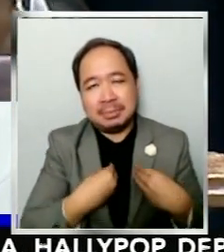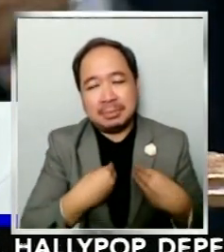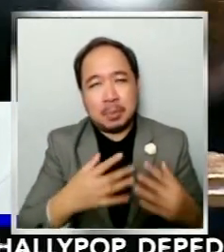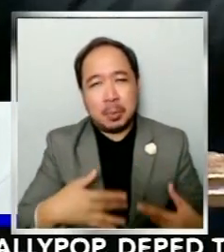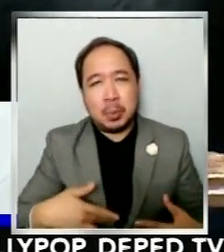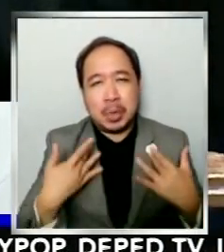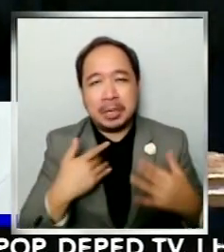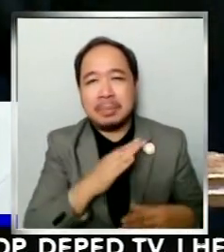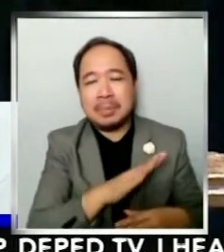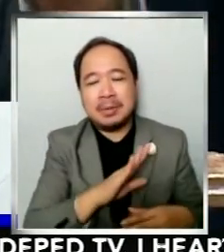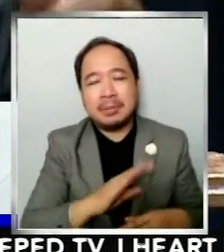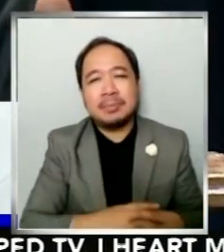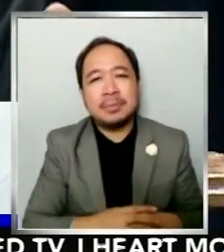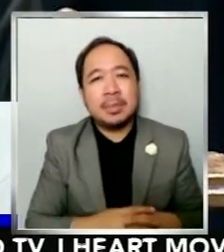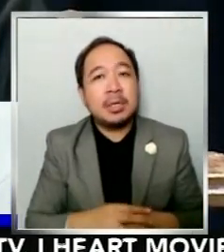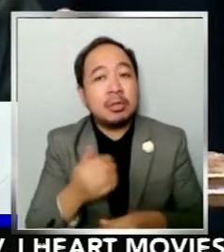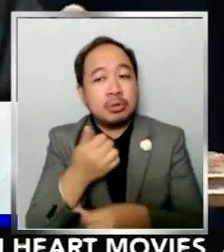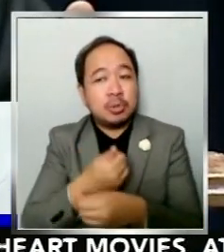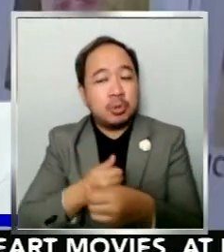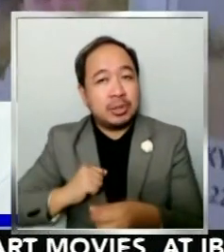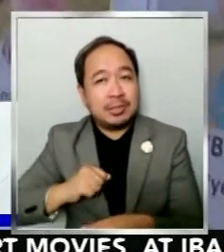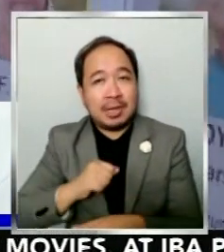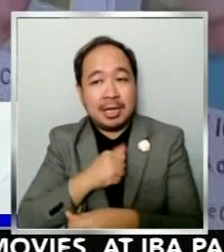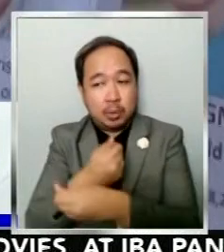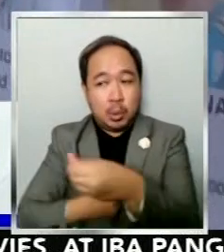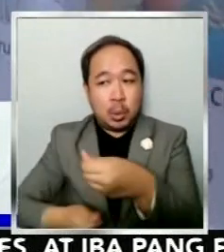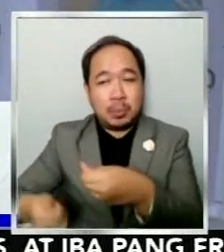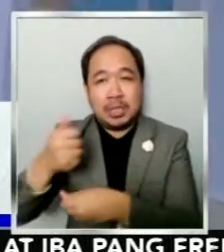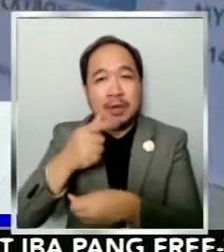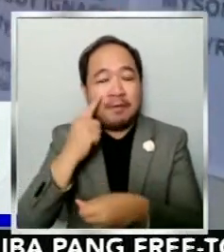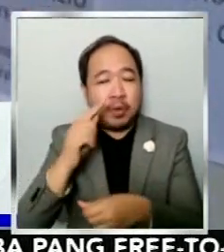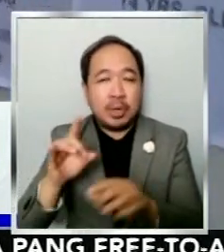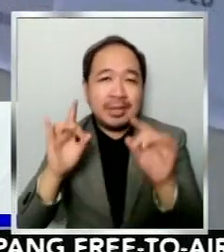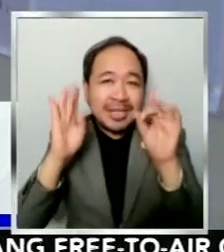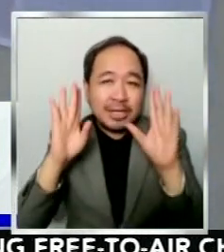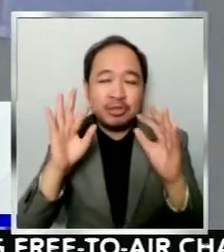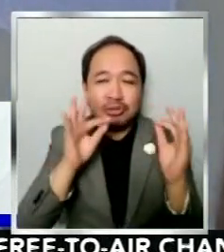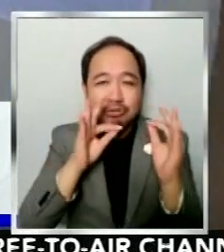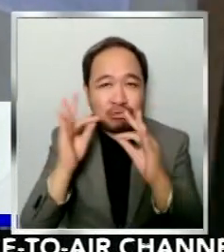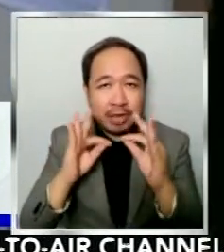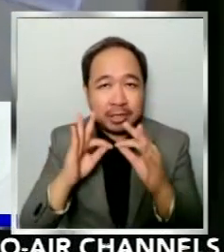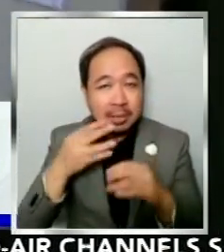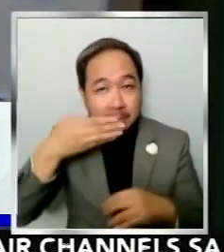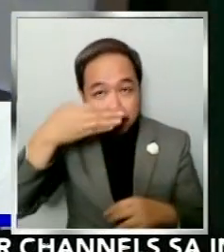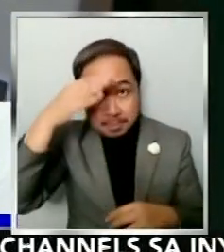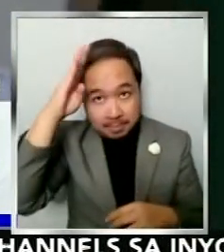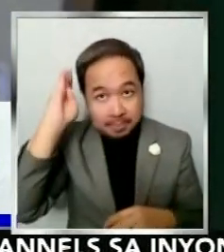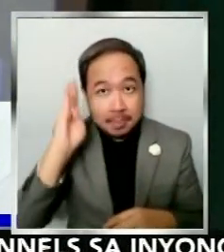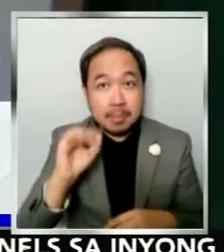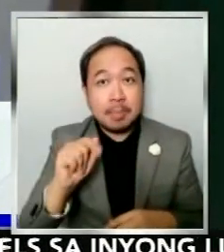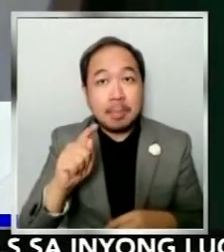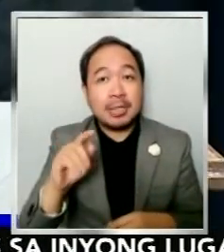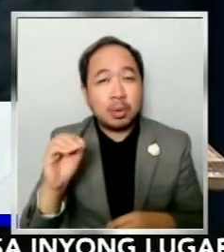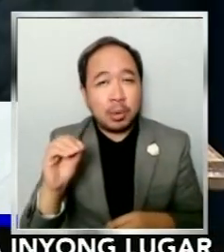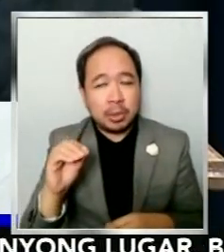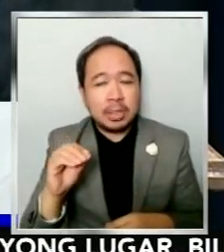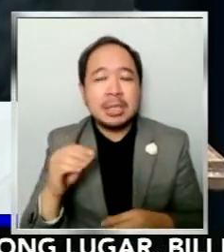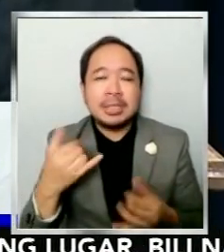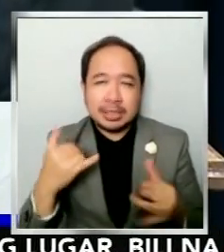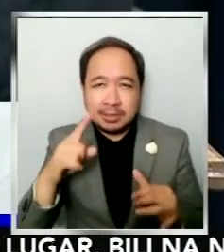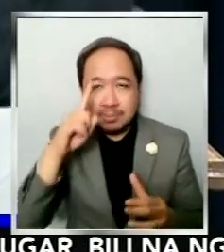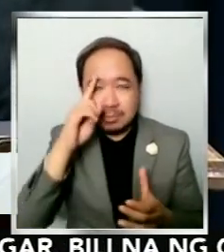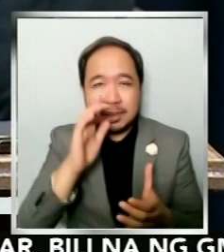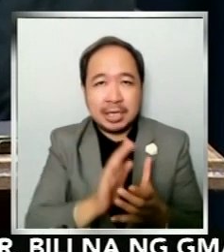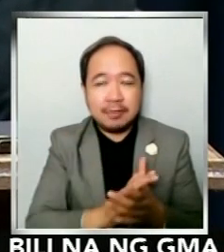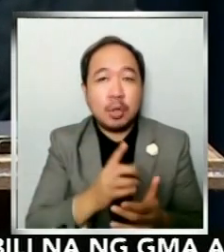Order and Dangerous Drugs Chairman Bato de la Rosa, hindi raw nawawala ng pag-asa na mapapanagot ang utak ng krimeng ito. Ang ganda